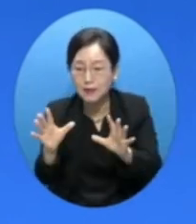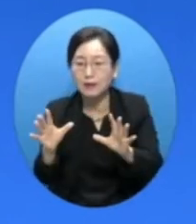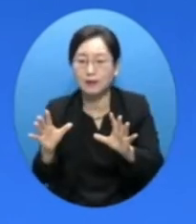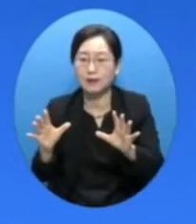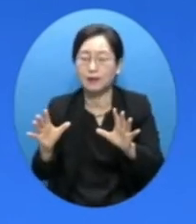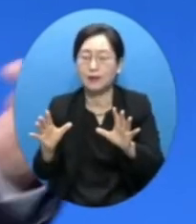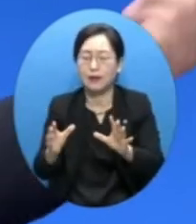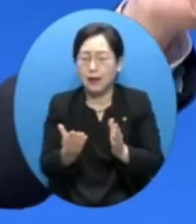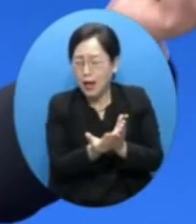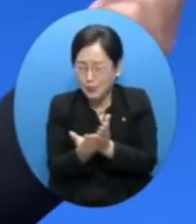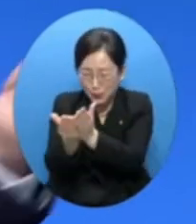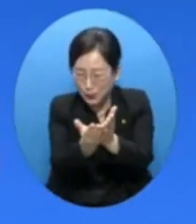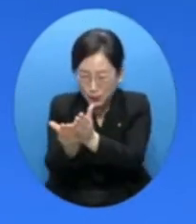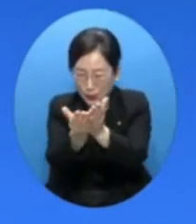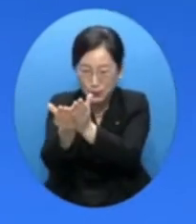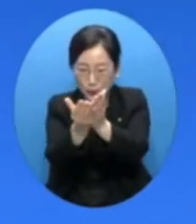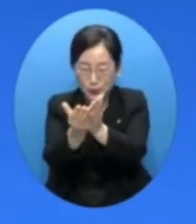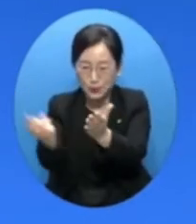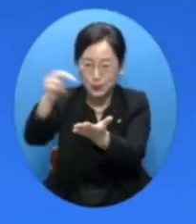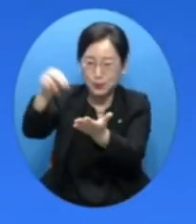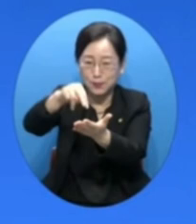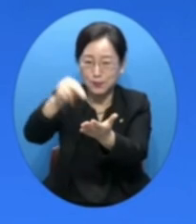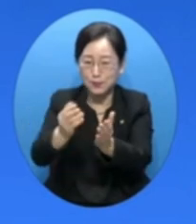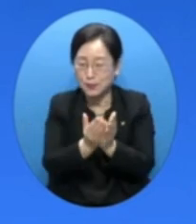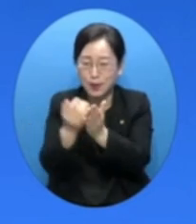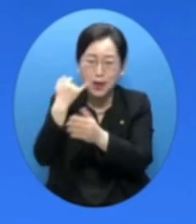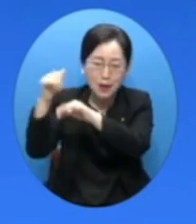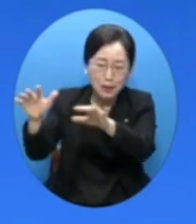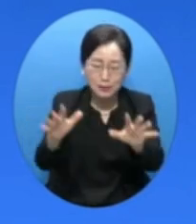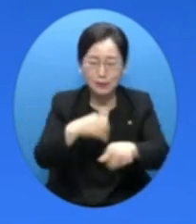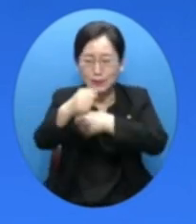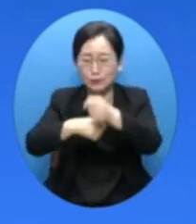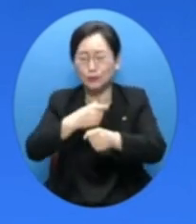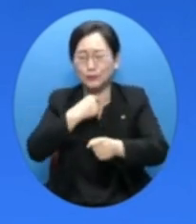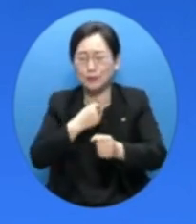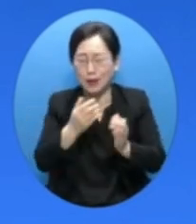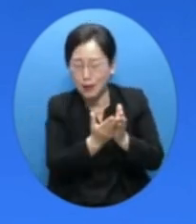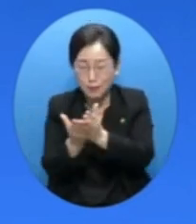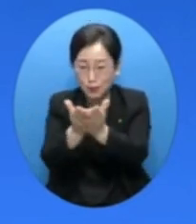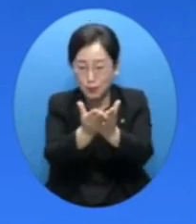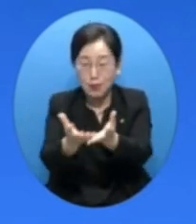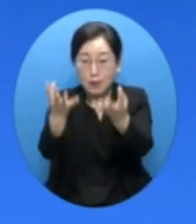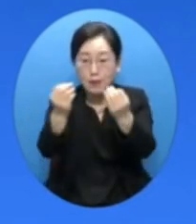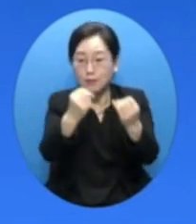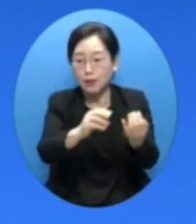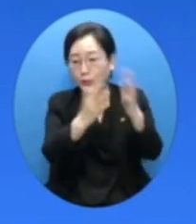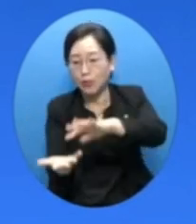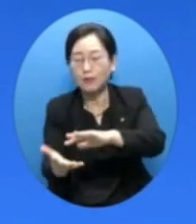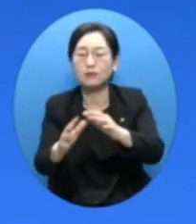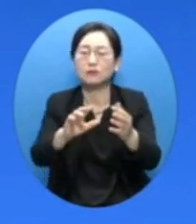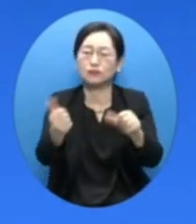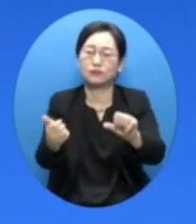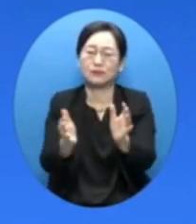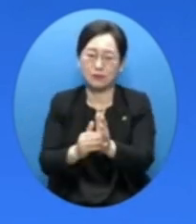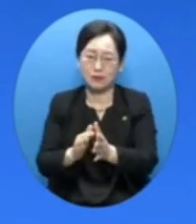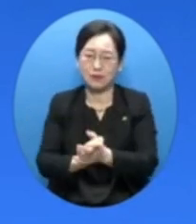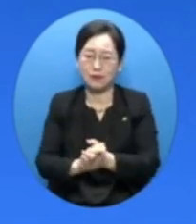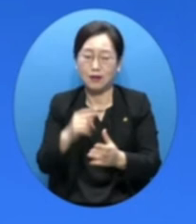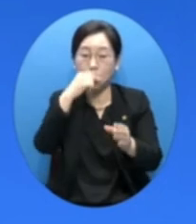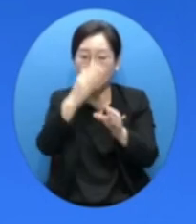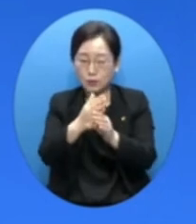배를 타고 보트필로 도망 바다로 자유를 찾아 피신 나왔던 사람 수십만 명이 죽고,